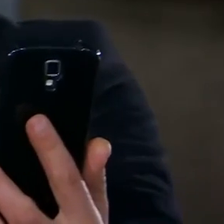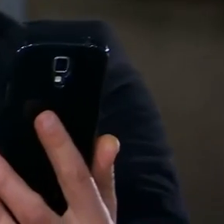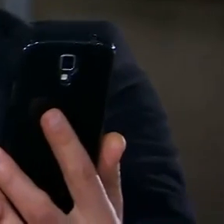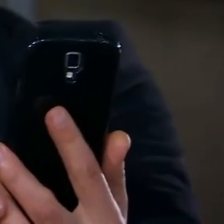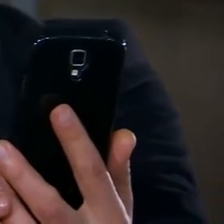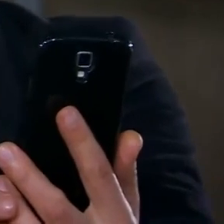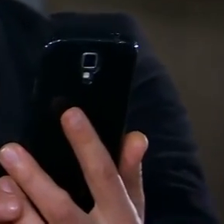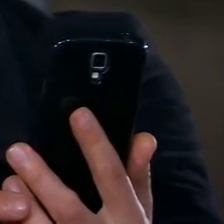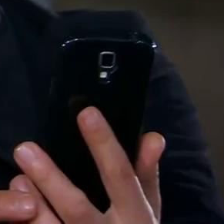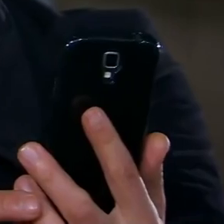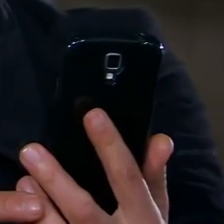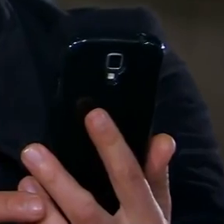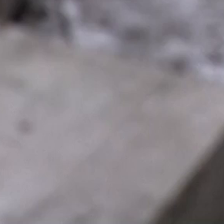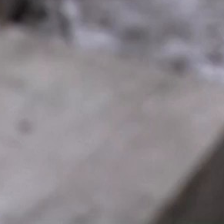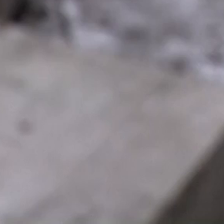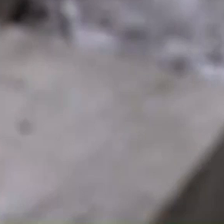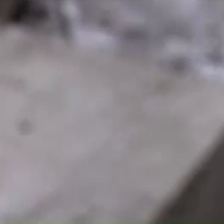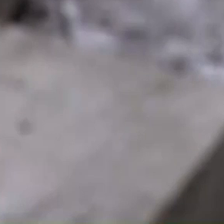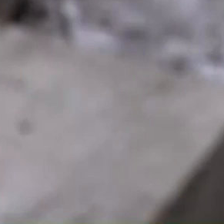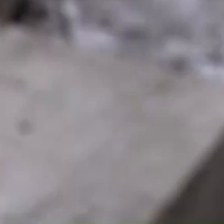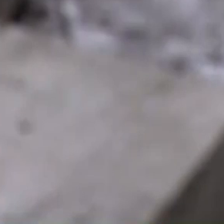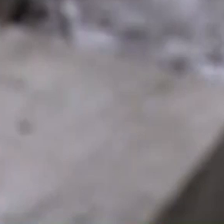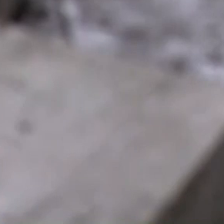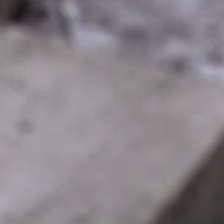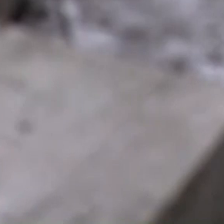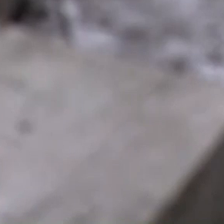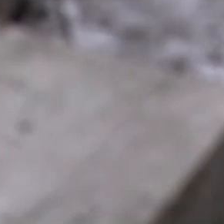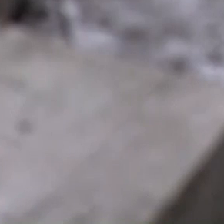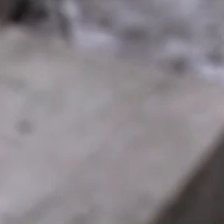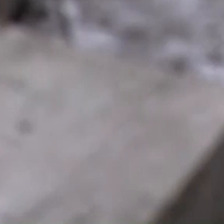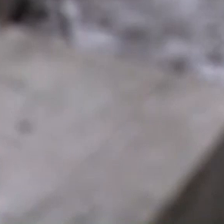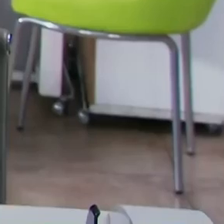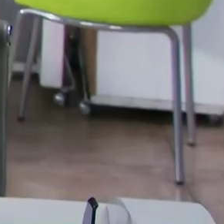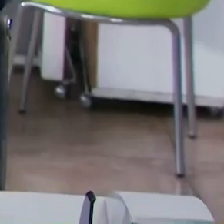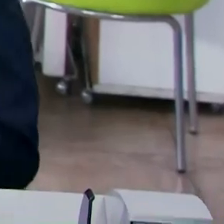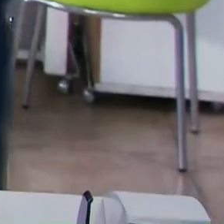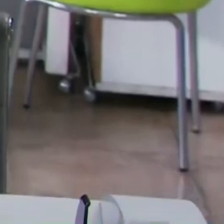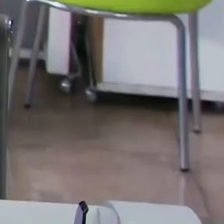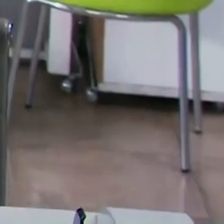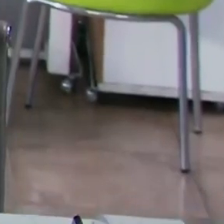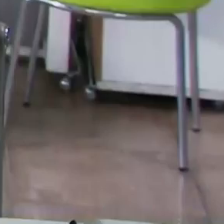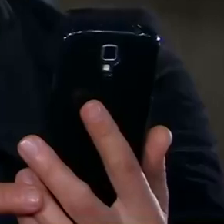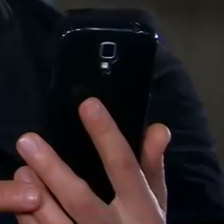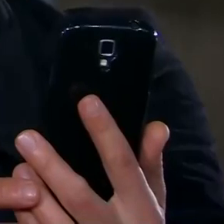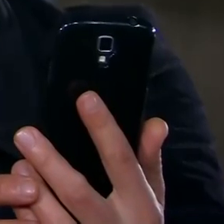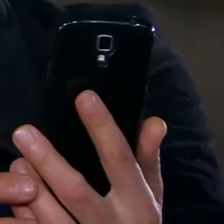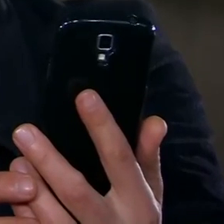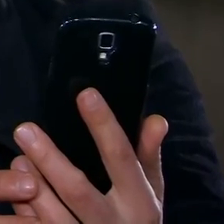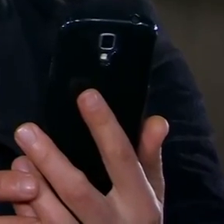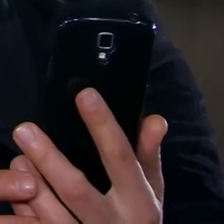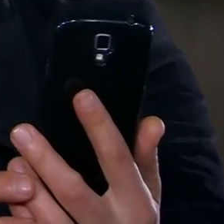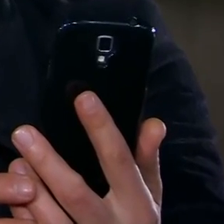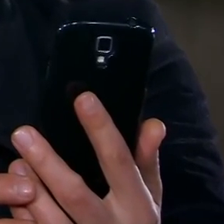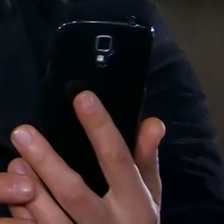Adamlar telefonun ekranından Nurhan'ı an be an izliyorlar. Nurhan kasadaki paraları alelacele çantanın içine dolduruyor.